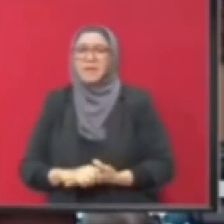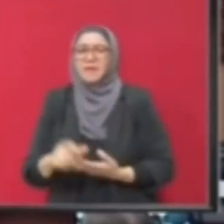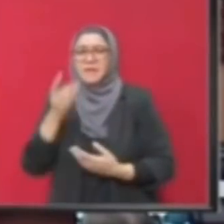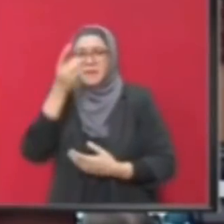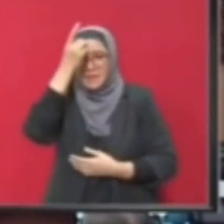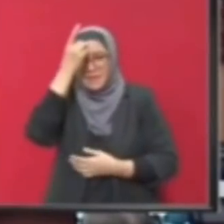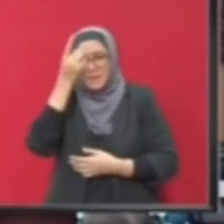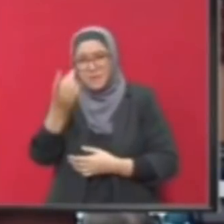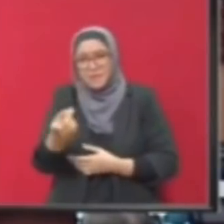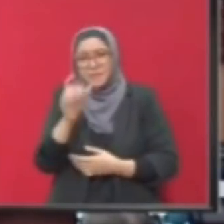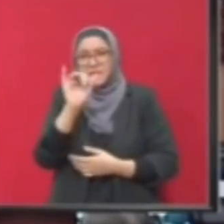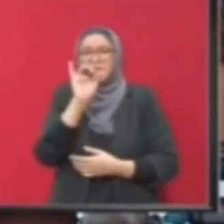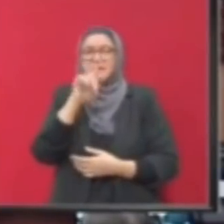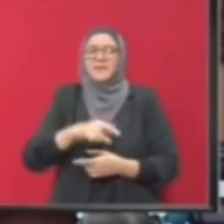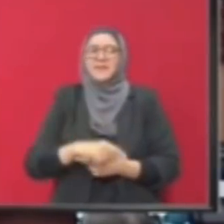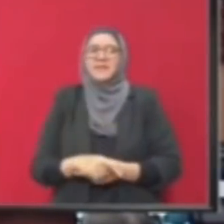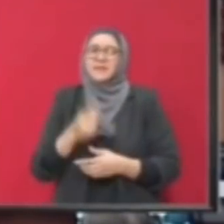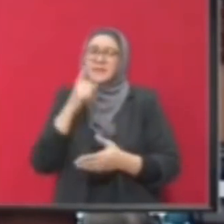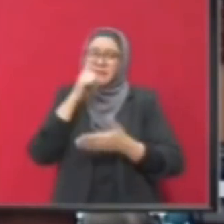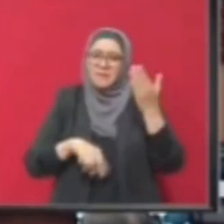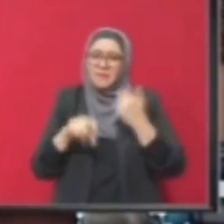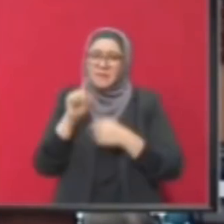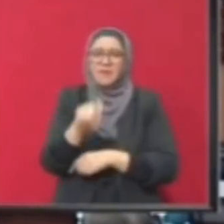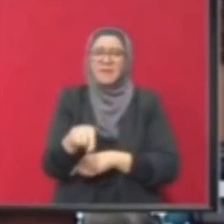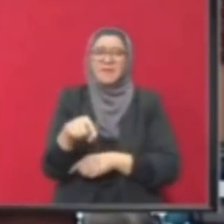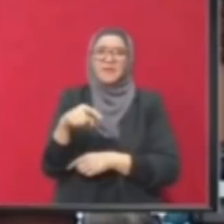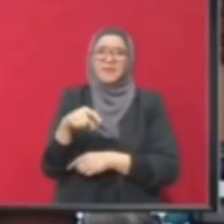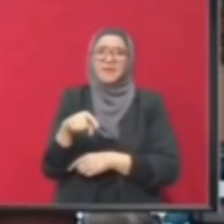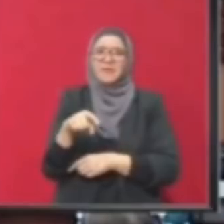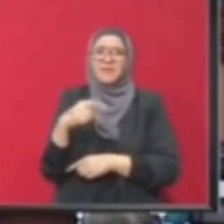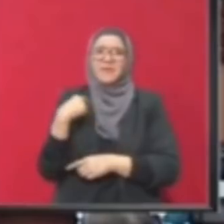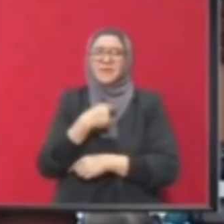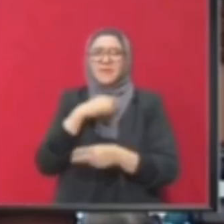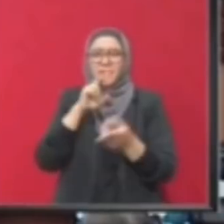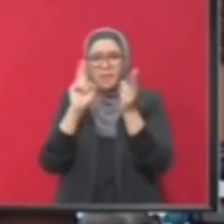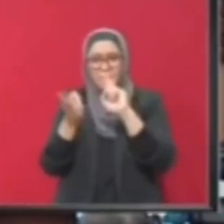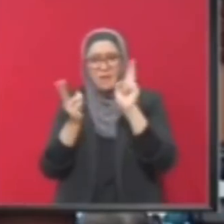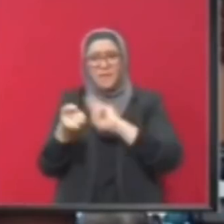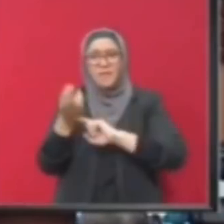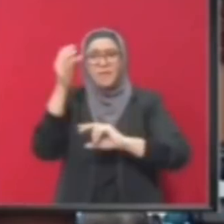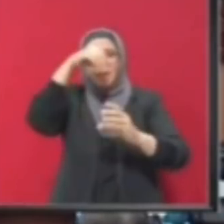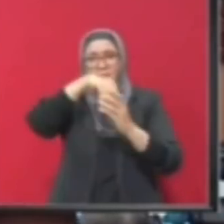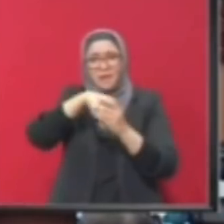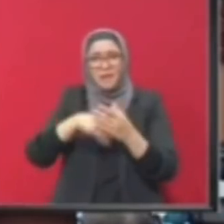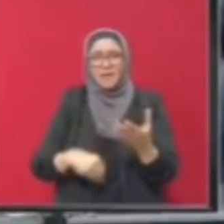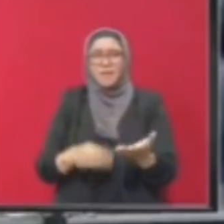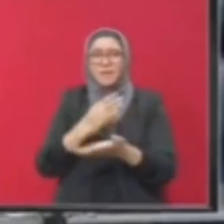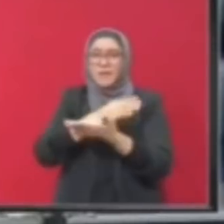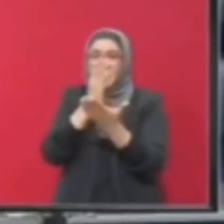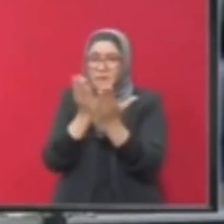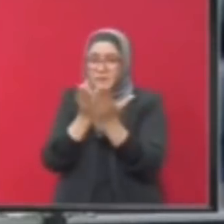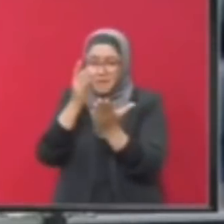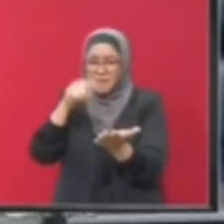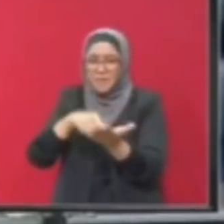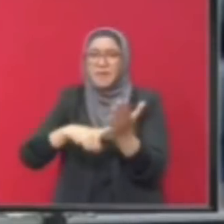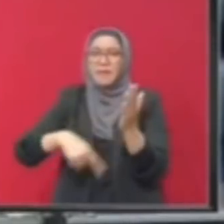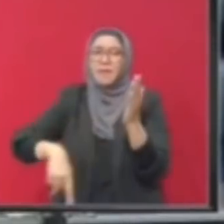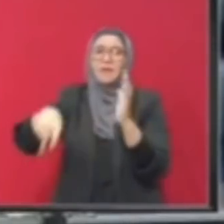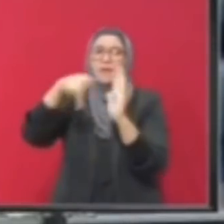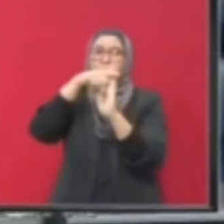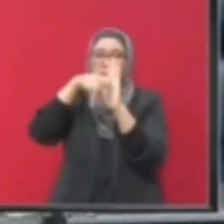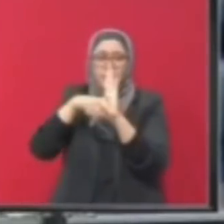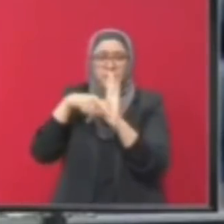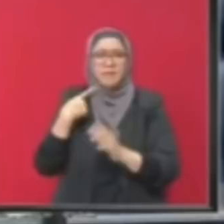Datuk Yang Pertua, maka apa yang perlu kita ubah dalam belanjawan ini? Prinsipnya, kita tidak memberi